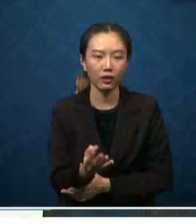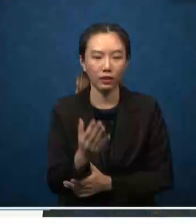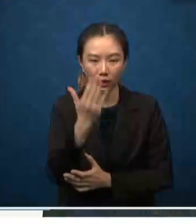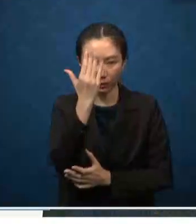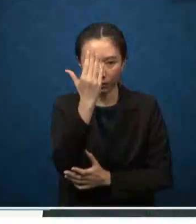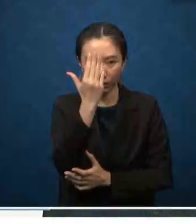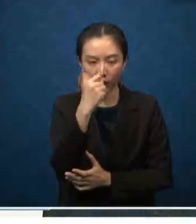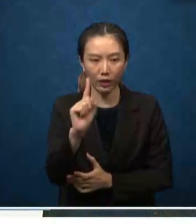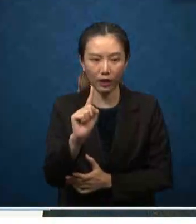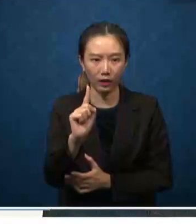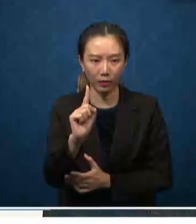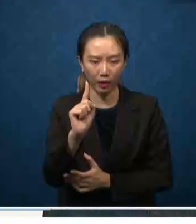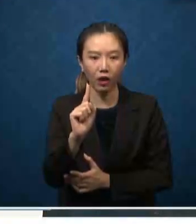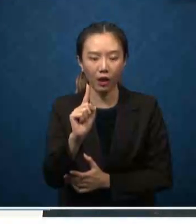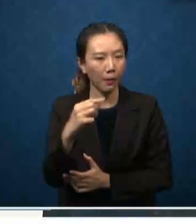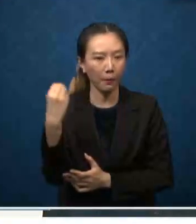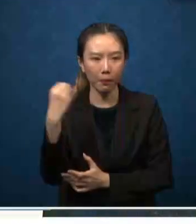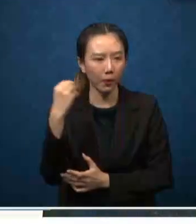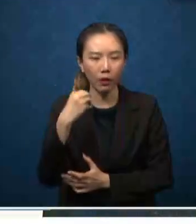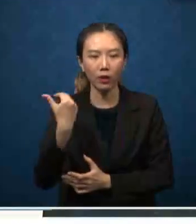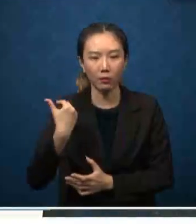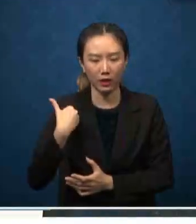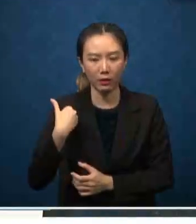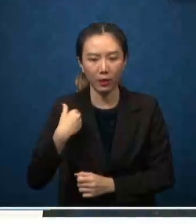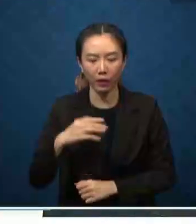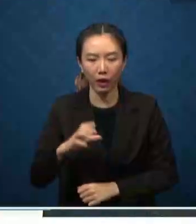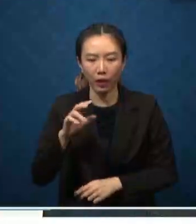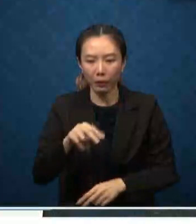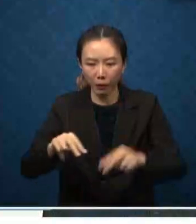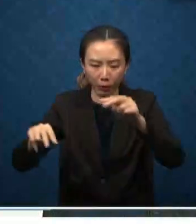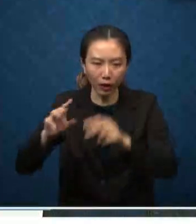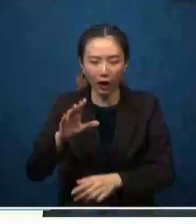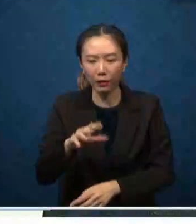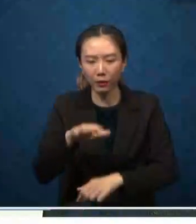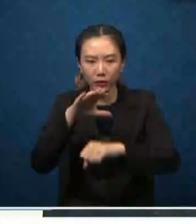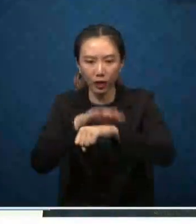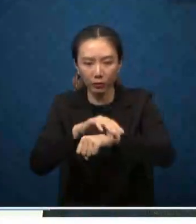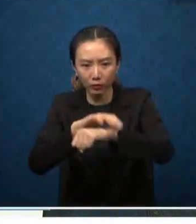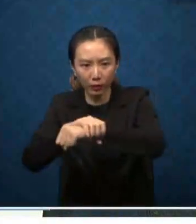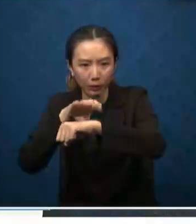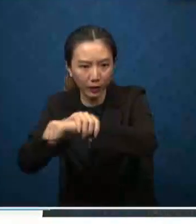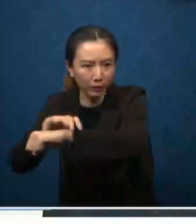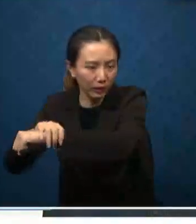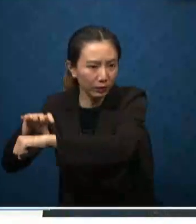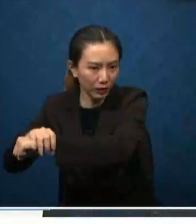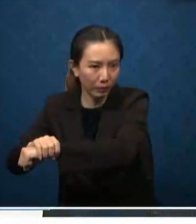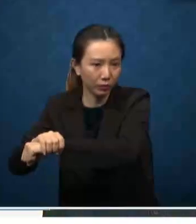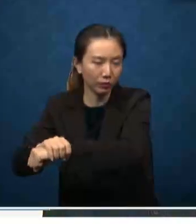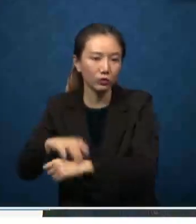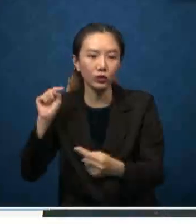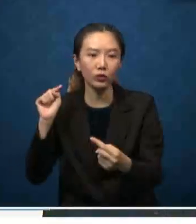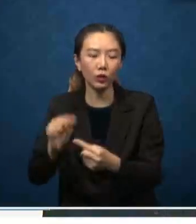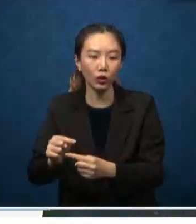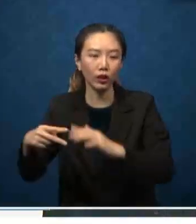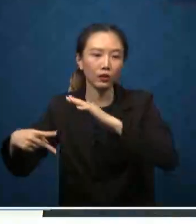ครั้งหลายคดีท่านฮะผมตามจับกว่าจะได้ตัวมันมาเนี่ยมันใช้เวลาพอสมควรโดยเฉพาะยิ่งความผิดเกี่ยวกับการฉ้อโก